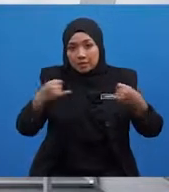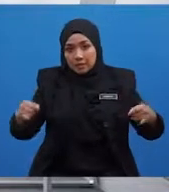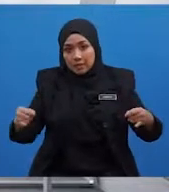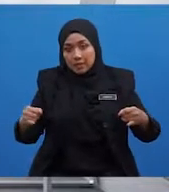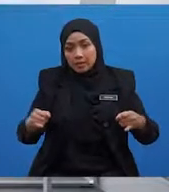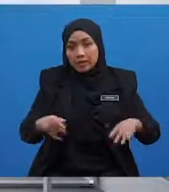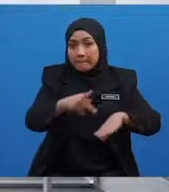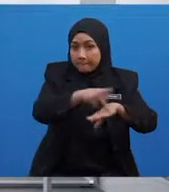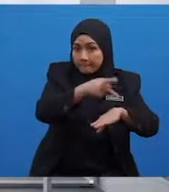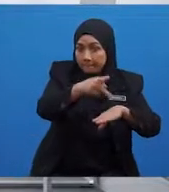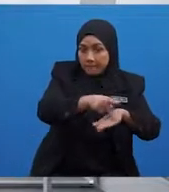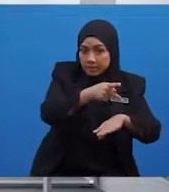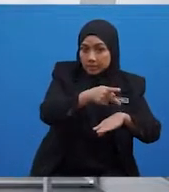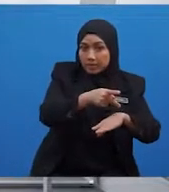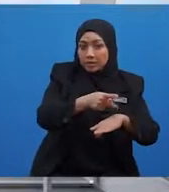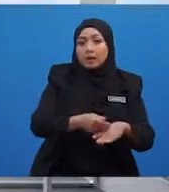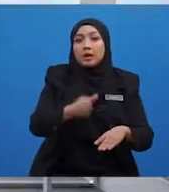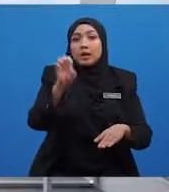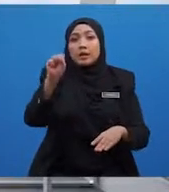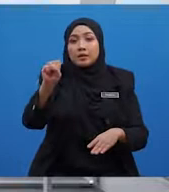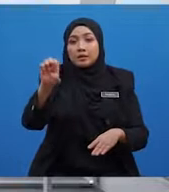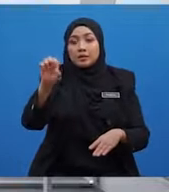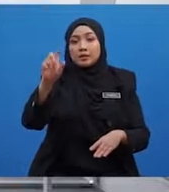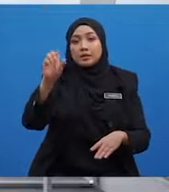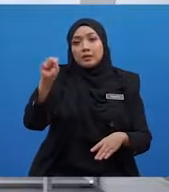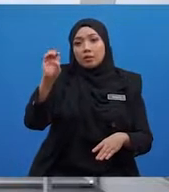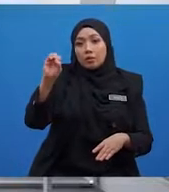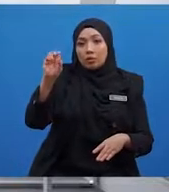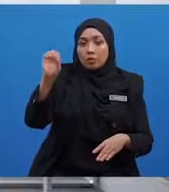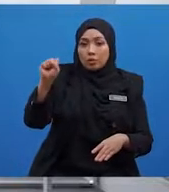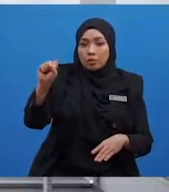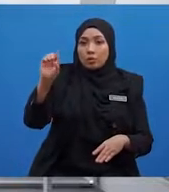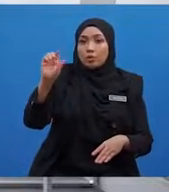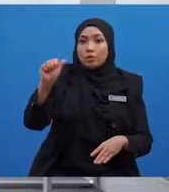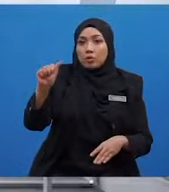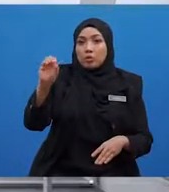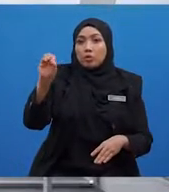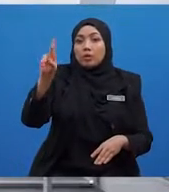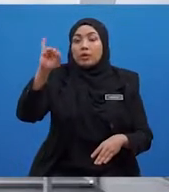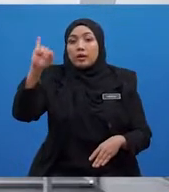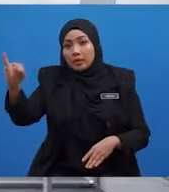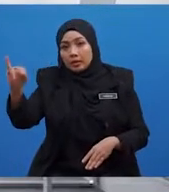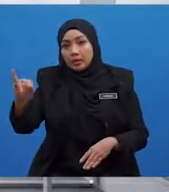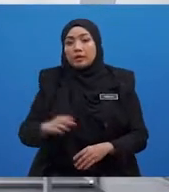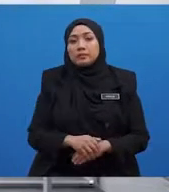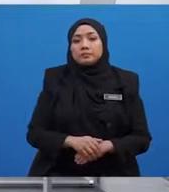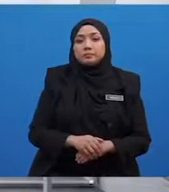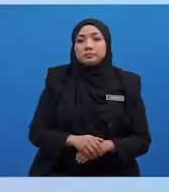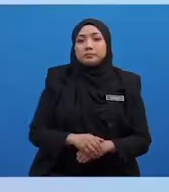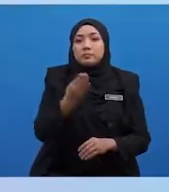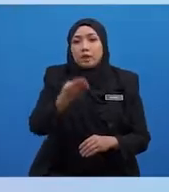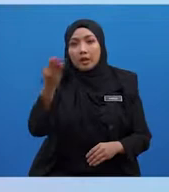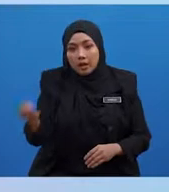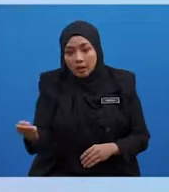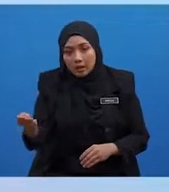pemasangan, peralatan aksesori, bahan mentah, bahan komponen dan bekalan. Mari kita